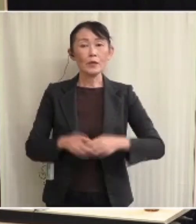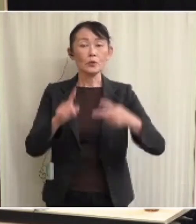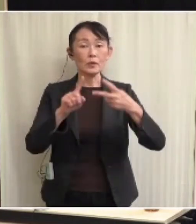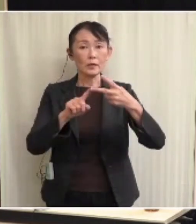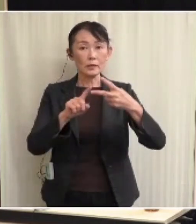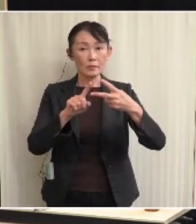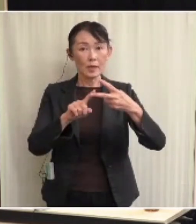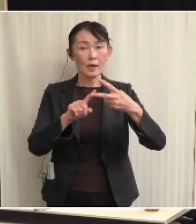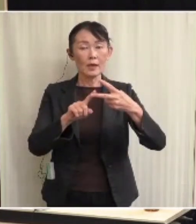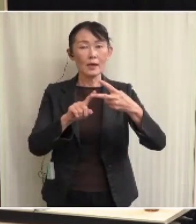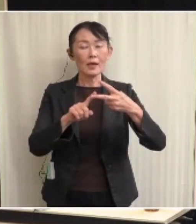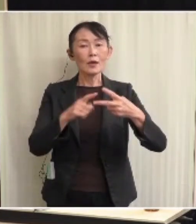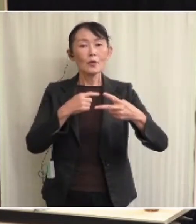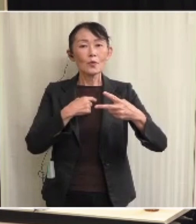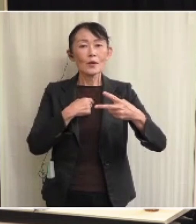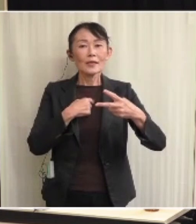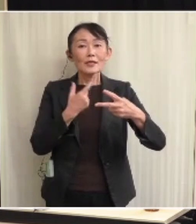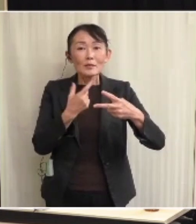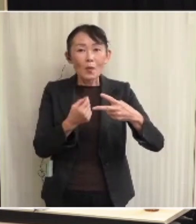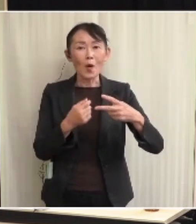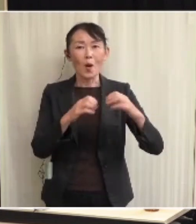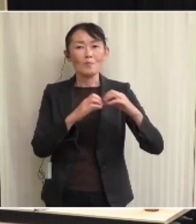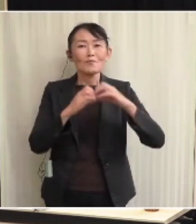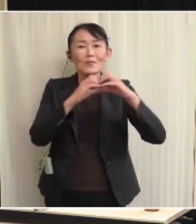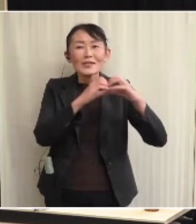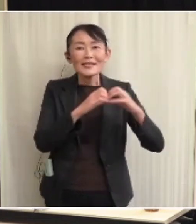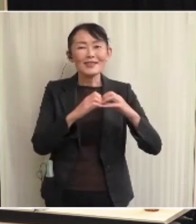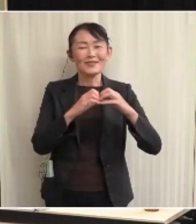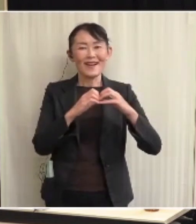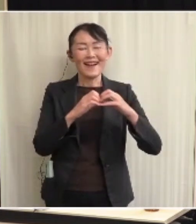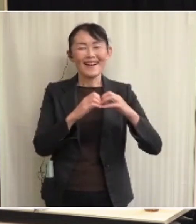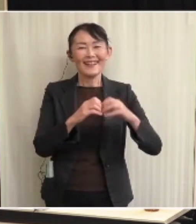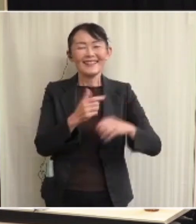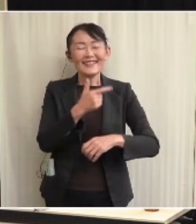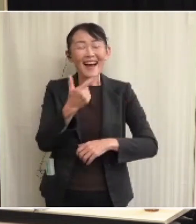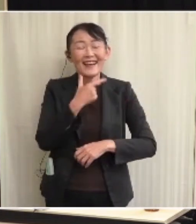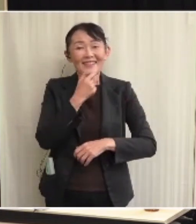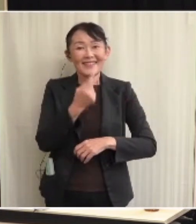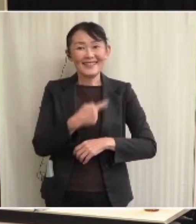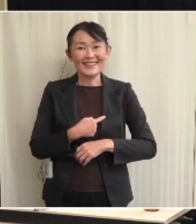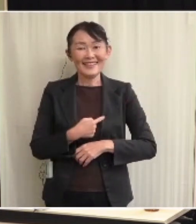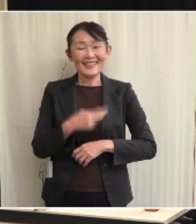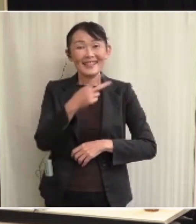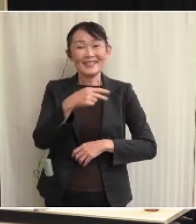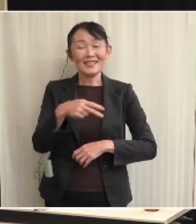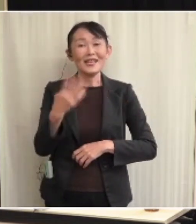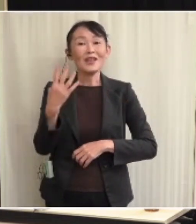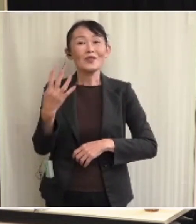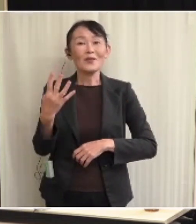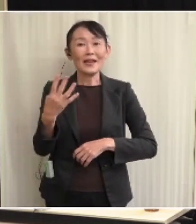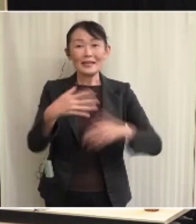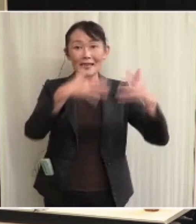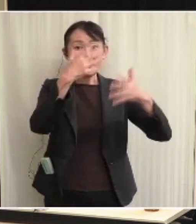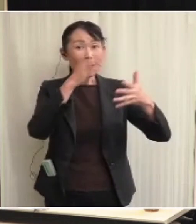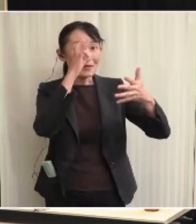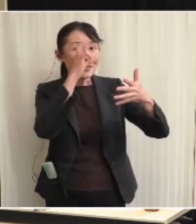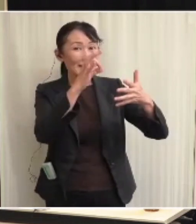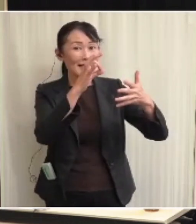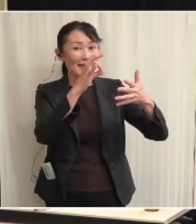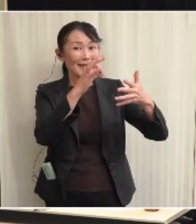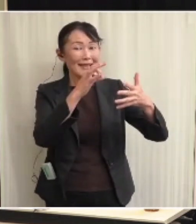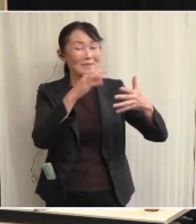2点目で私本当にプリキュア世代といいますか、2004年にちょうどテレビで見てた世代で